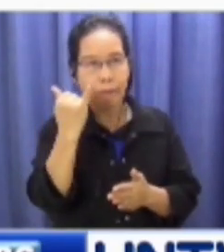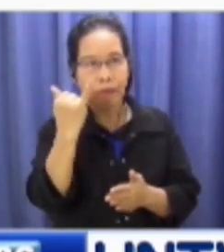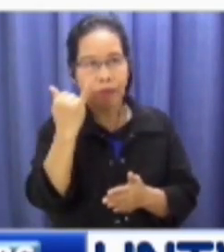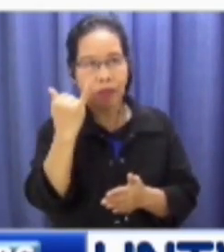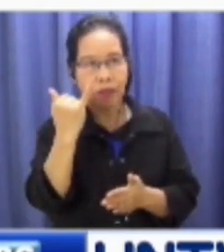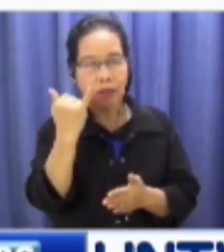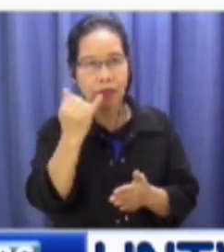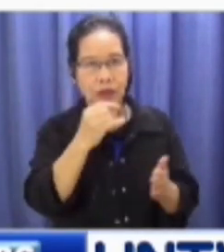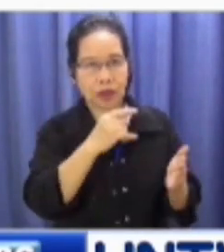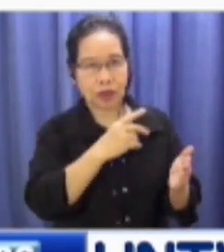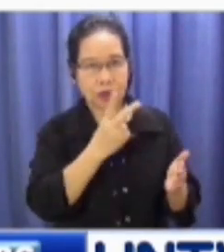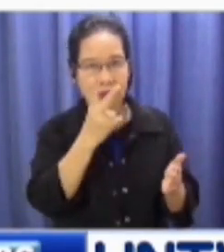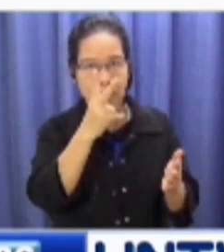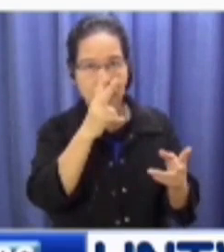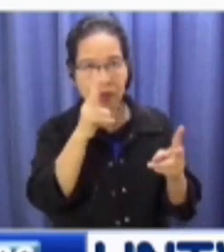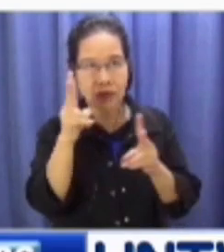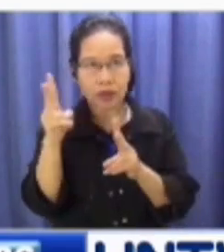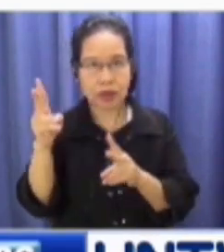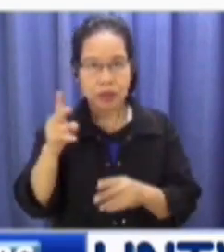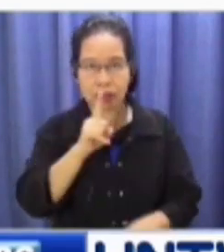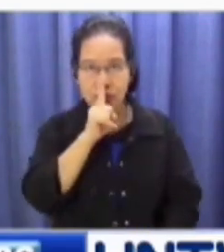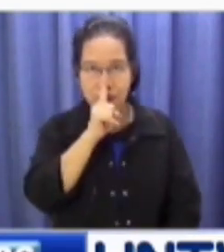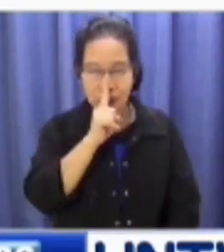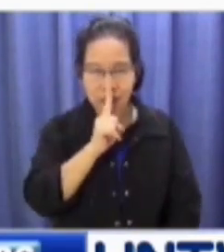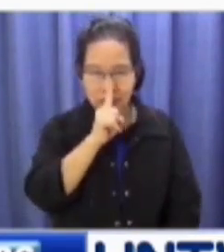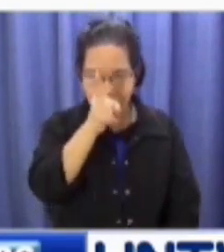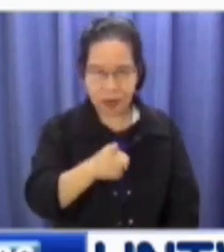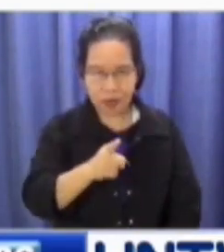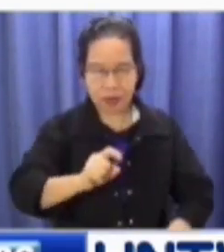kayo ng inis noong mga motorista?